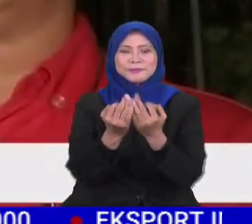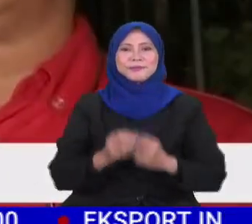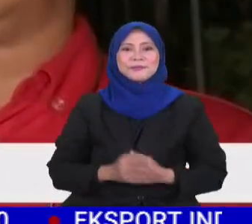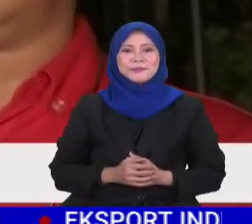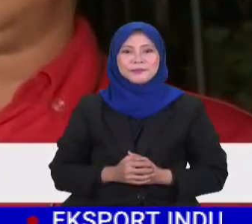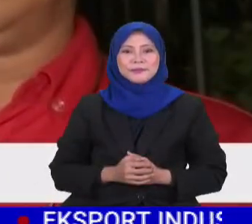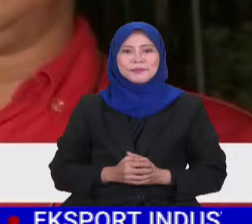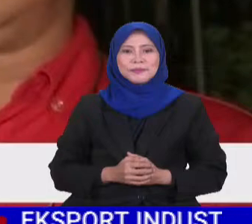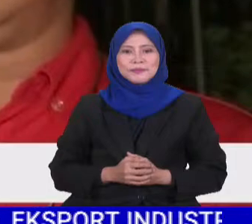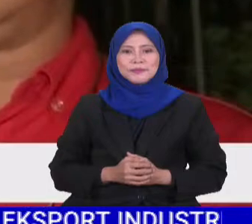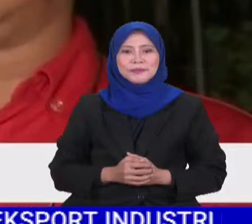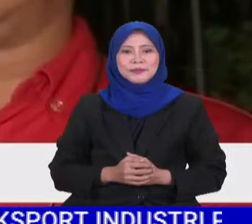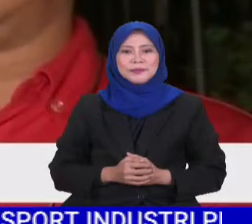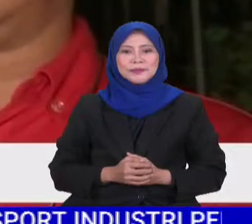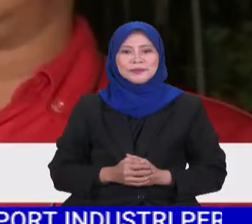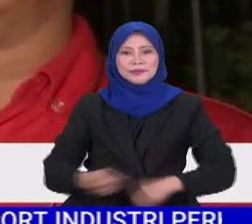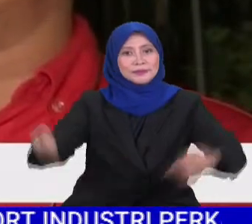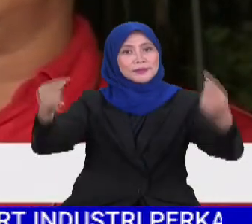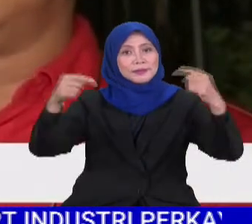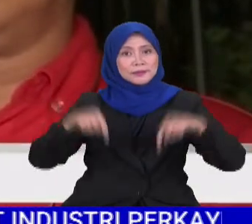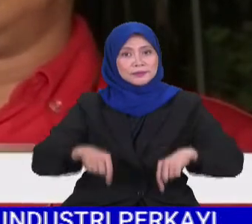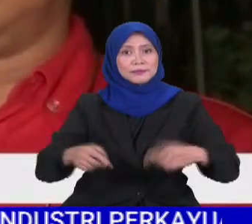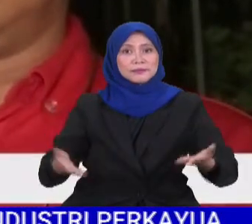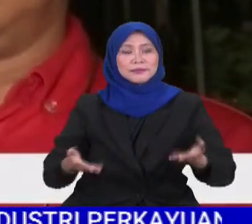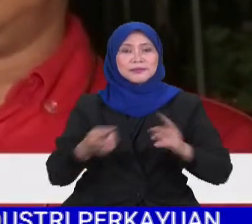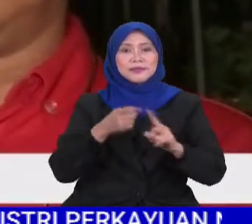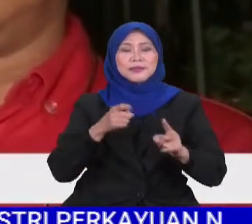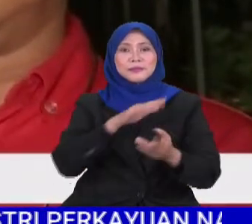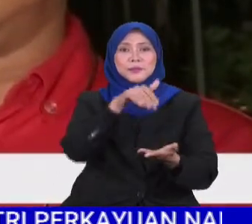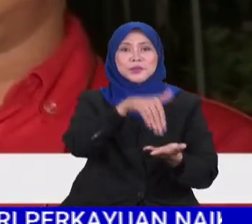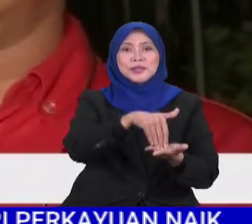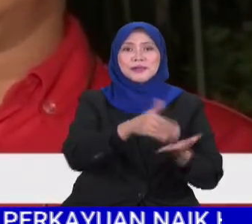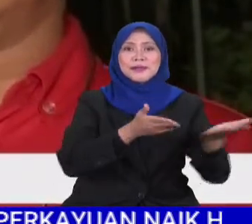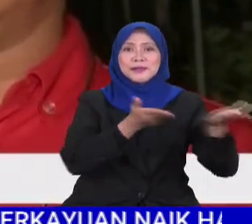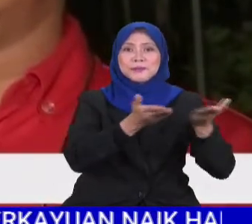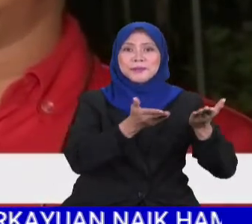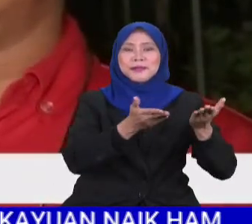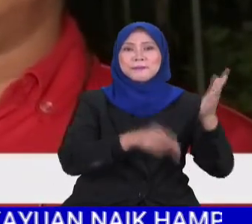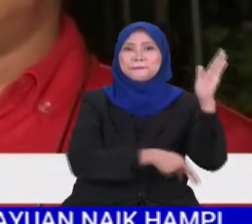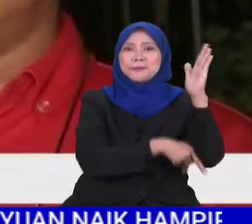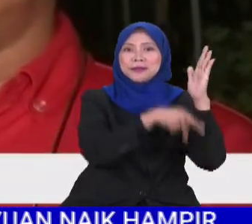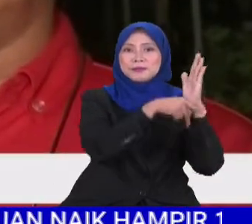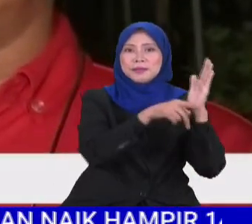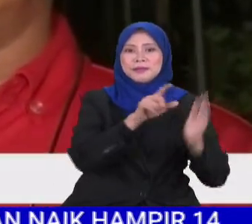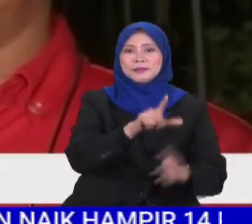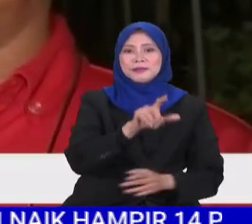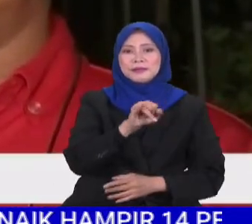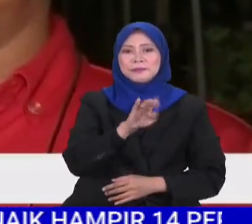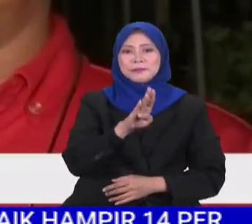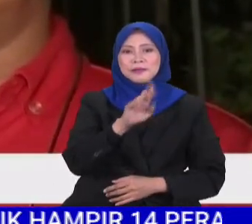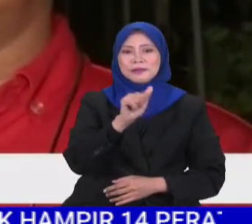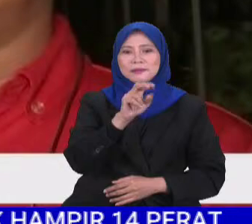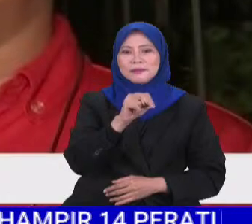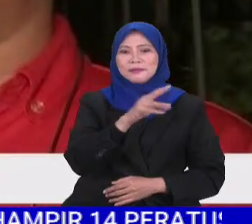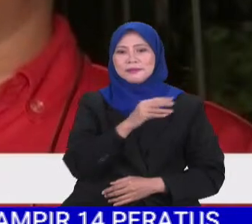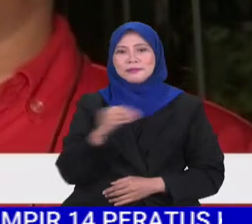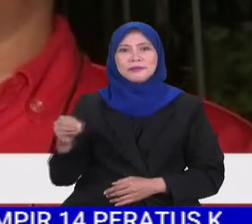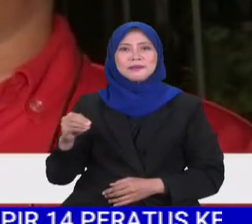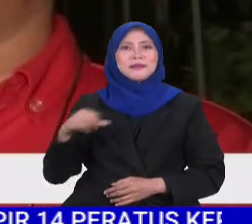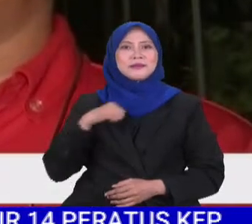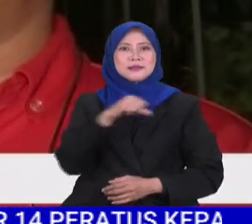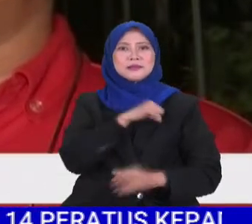kita datang untuk daripada pusat khidmat parlimen libaran juga daripada agensi-agensi kerajaan yang ada sekarang